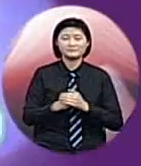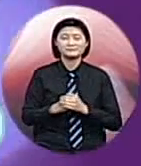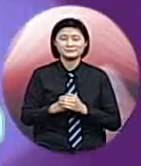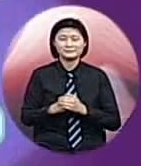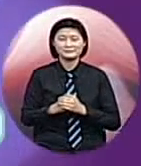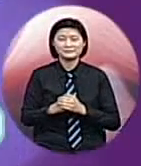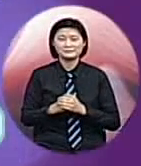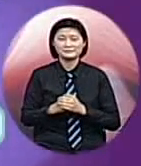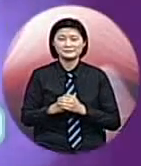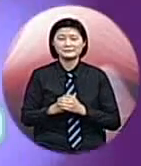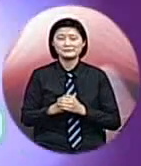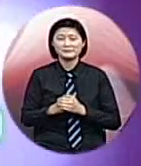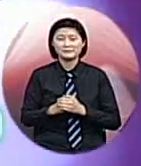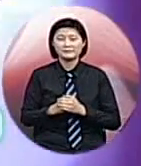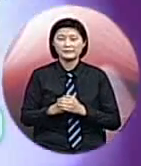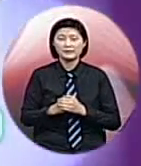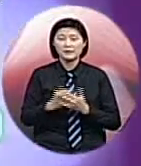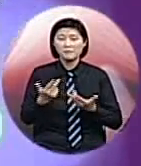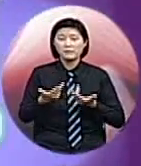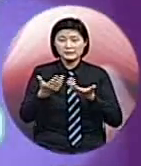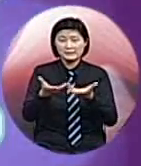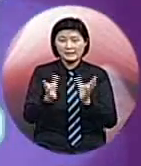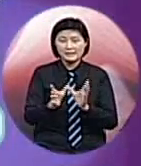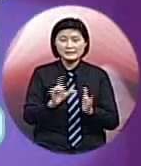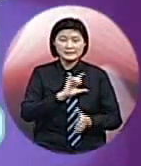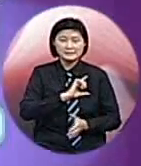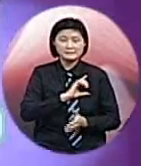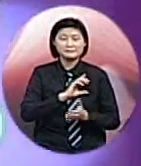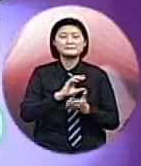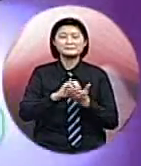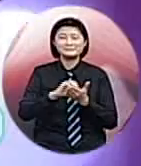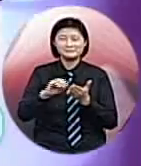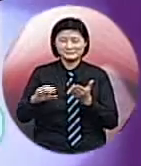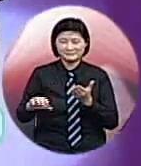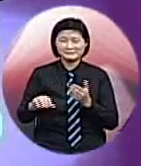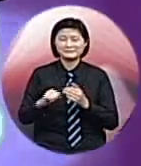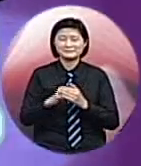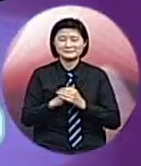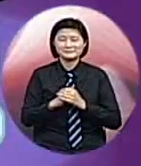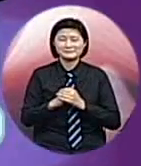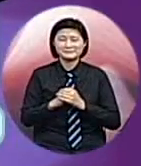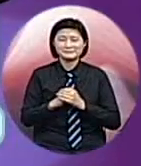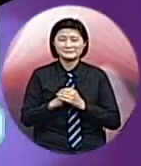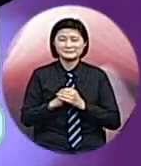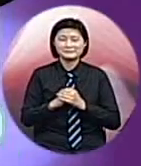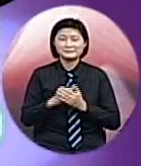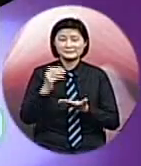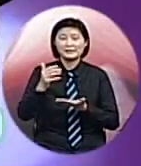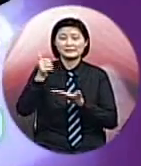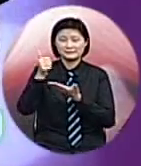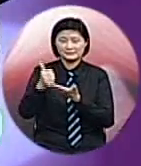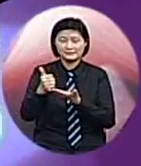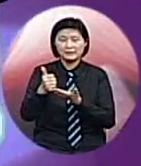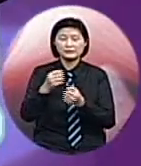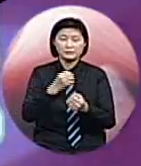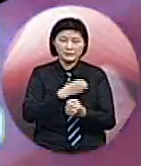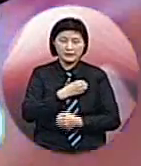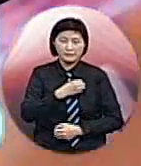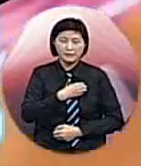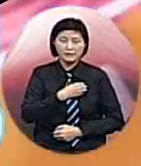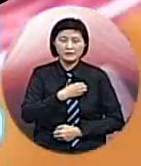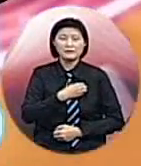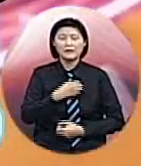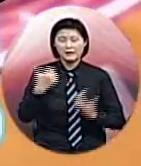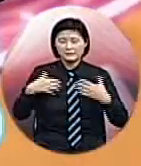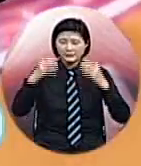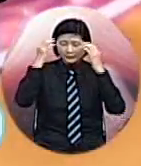돼서 하고 예. 왔기 때문에 뭐 예. 봉사단체 이름까지는 밝히지 않겠고 예. 우리 봉사단장님 비롯해서 우리 회원님들 예. 고생이